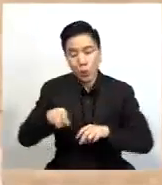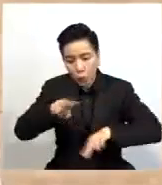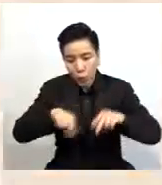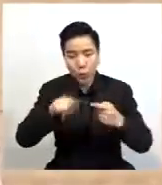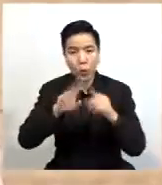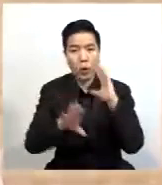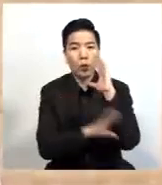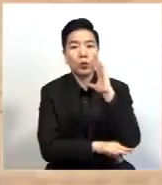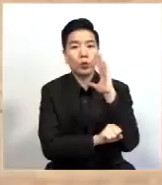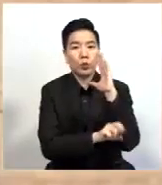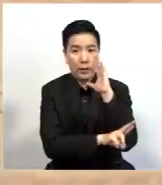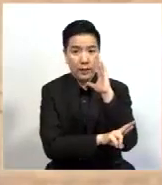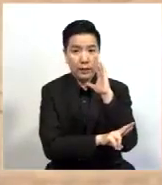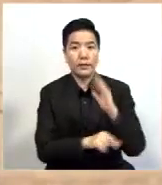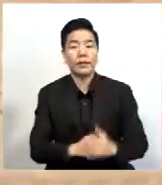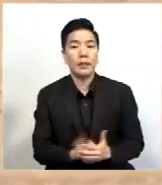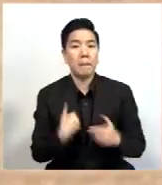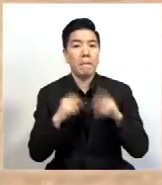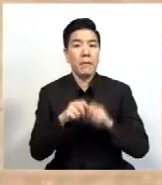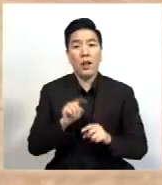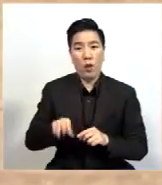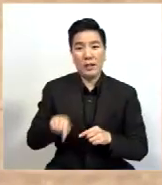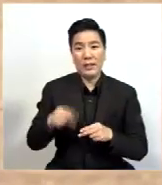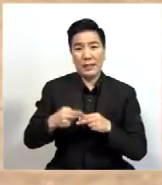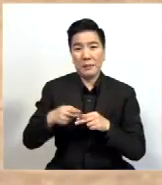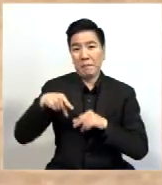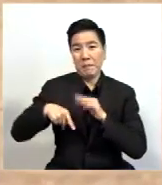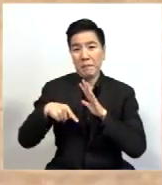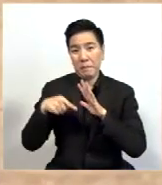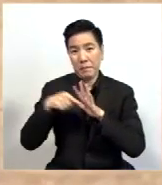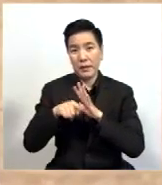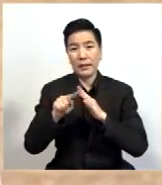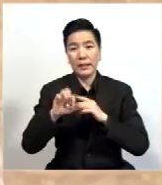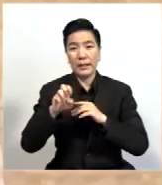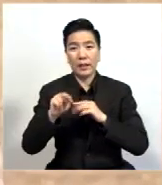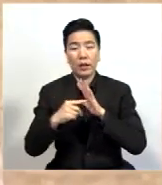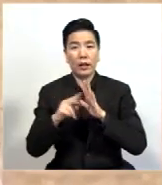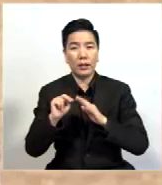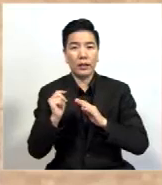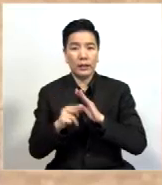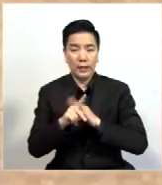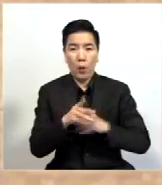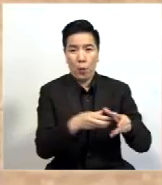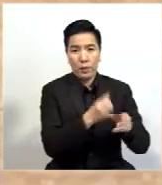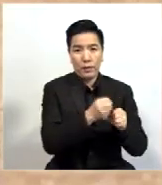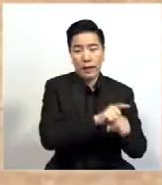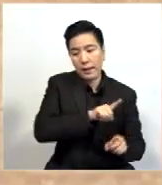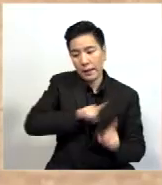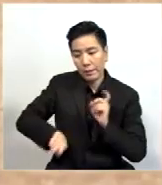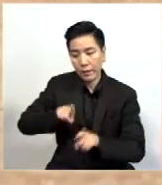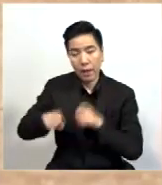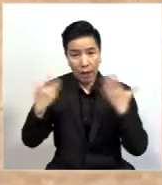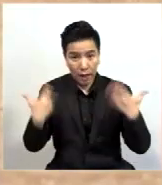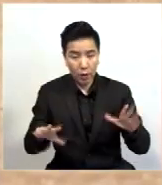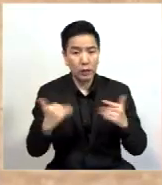แลพื้นที่เฉพาะจังหวัดสุราษฎร์ธานีนะครับประเด็นของคุณพิตินันท์นะครับก็สอบถามให้ทีมงานสอบถามแล้วว่าไปรู้จักกับค